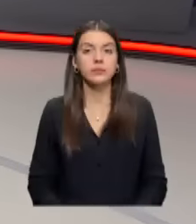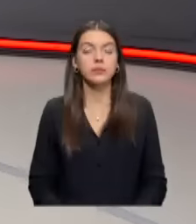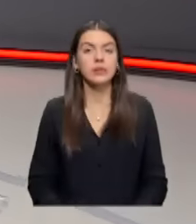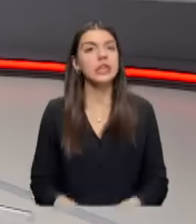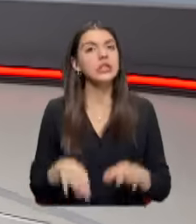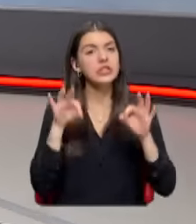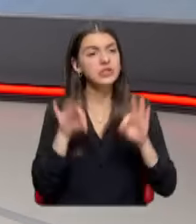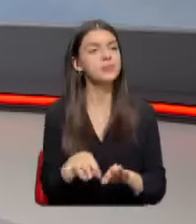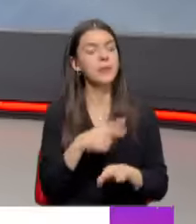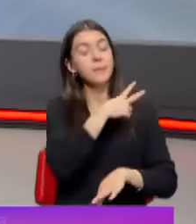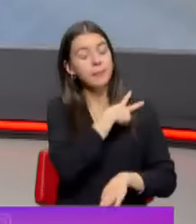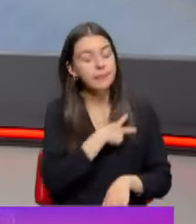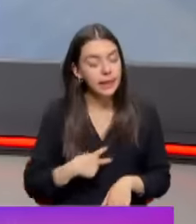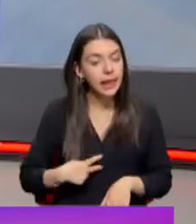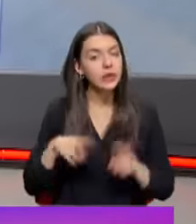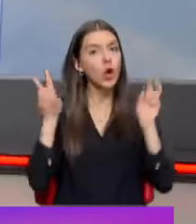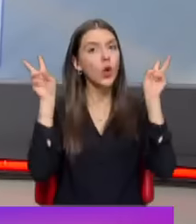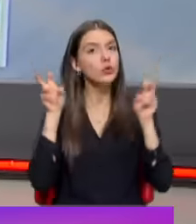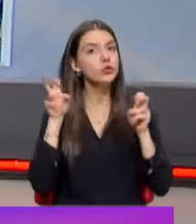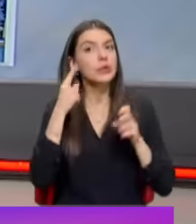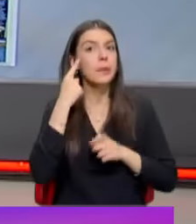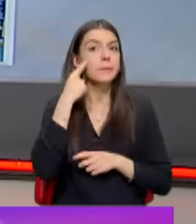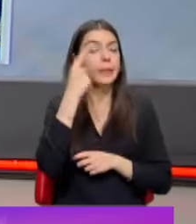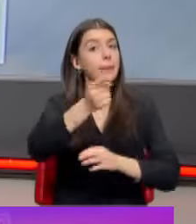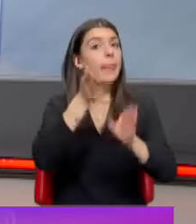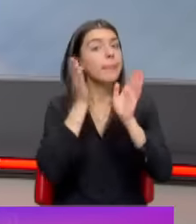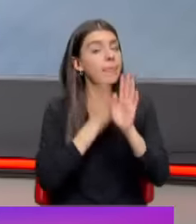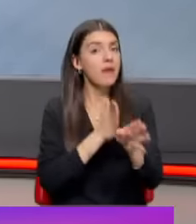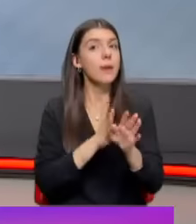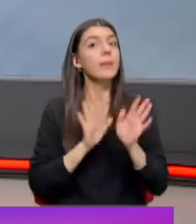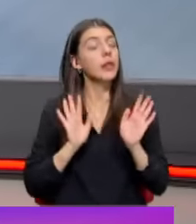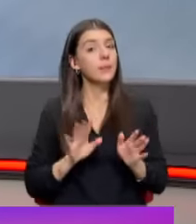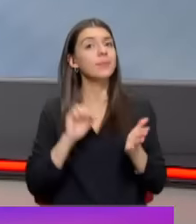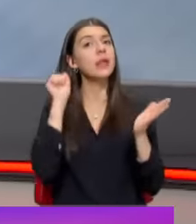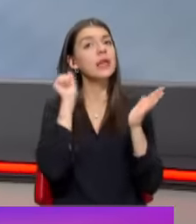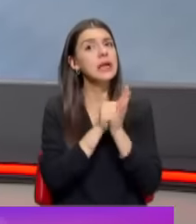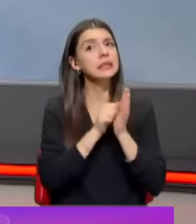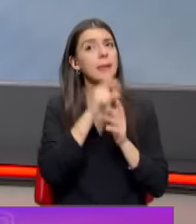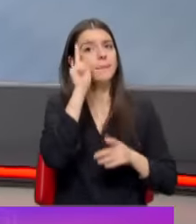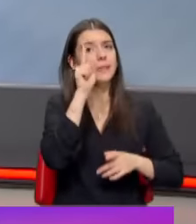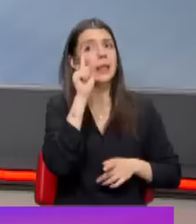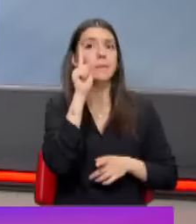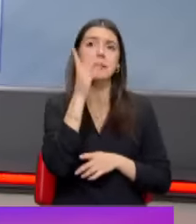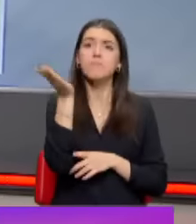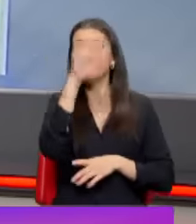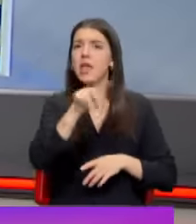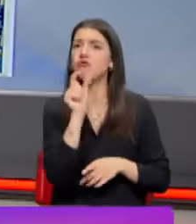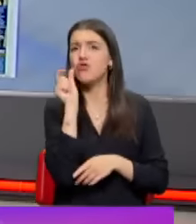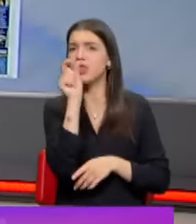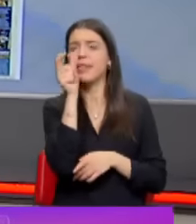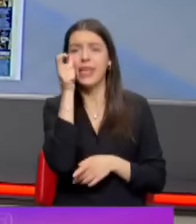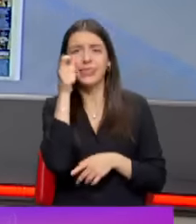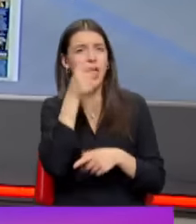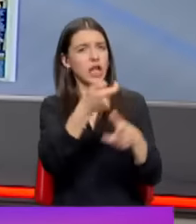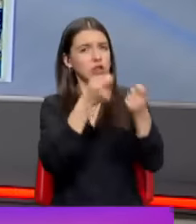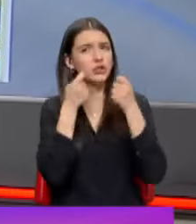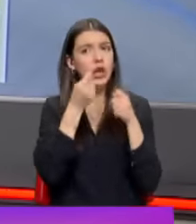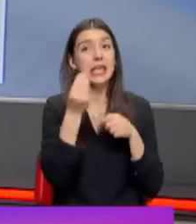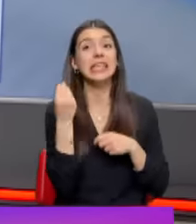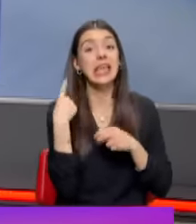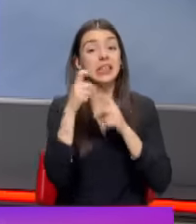Şimdi belediyeler meselesine bakmaya devam edelim. Gazetelerden birinde de bir başka detay dikkat çekiyor. Yeni